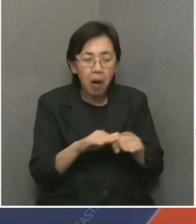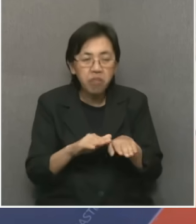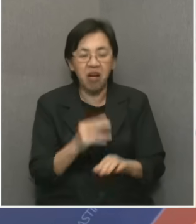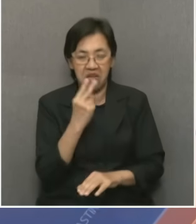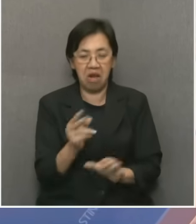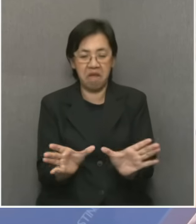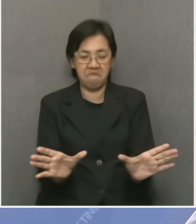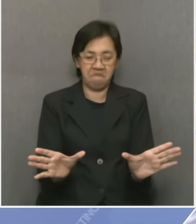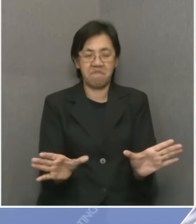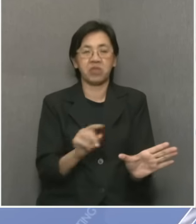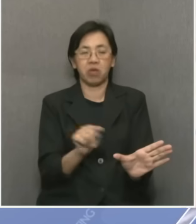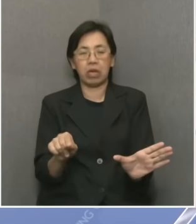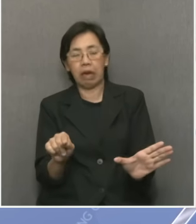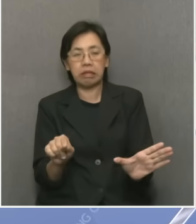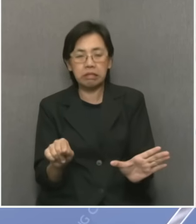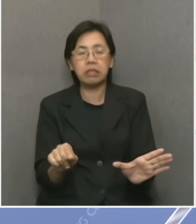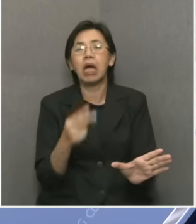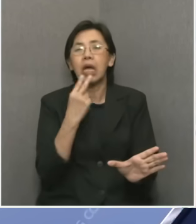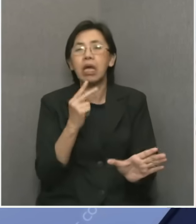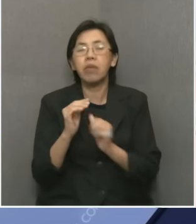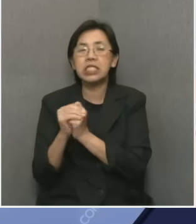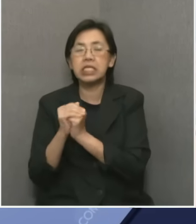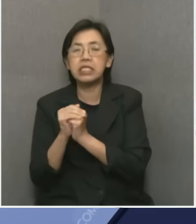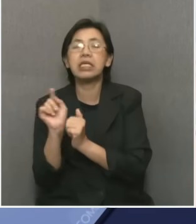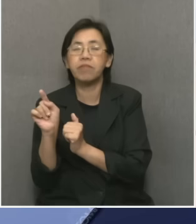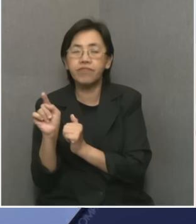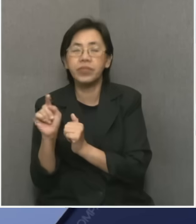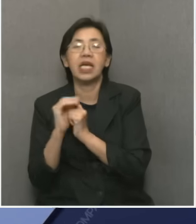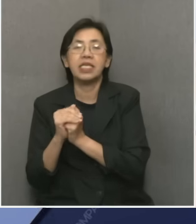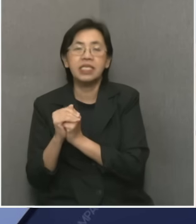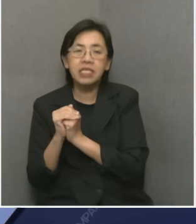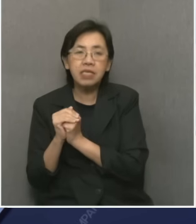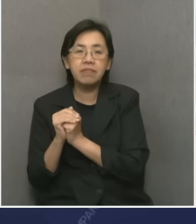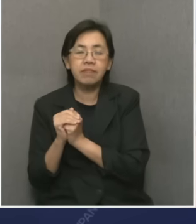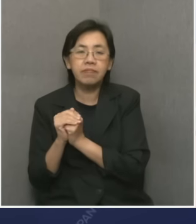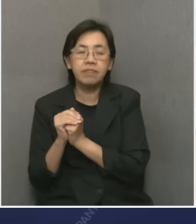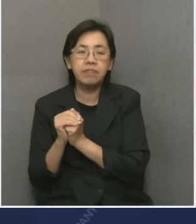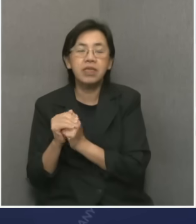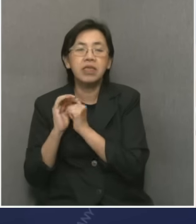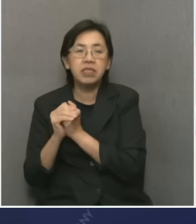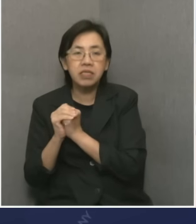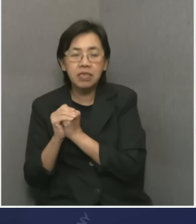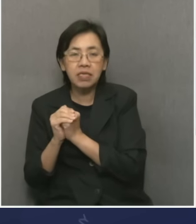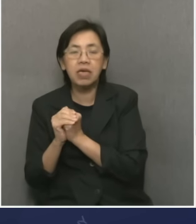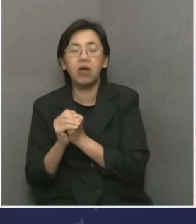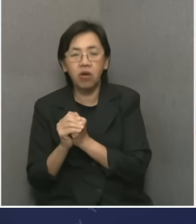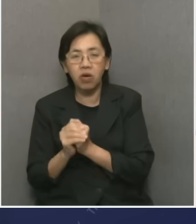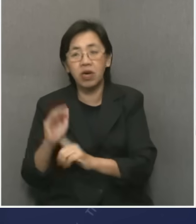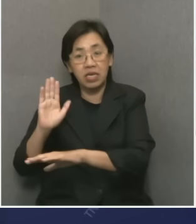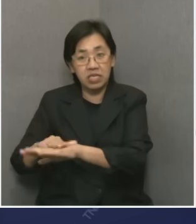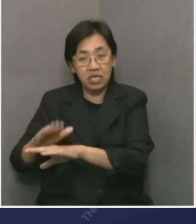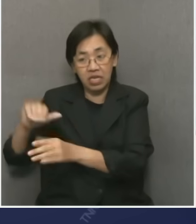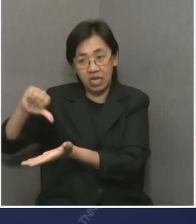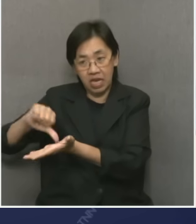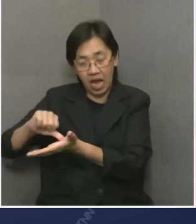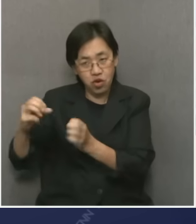อันตรายตรงนี้เขาส่งสัญญาณไปถึงจีนนะฮะส่งสัญญาณไปถึงจีนว่าให้เตือนอิหร่านว่าอย่าเ